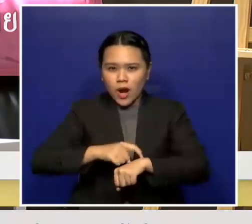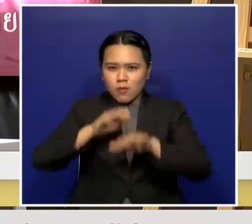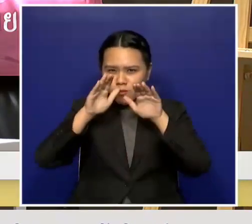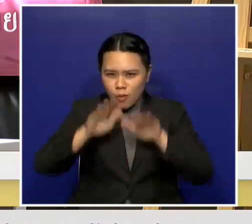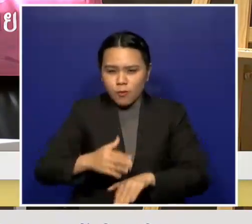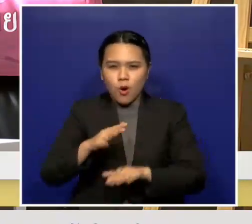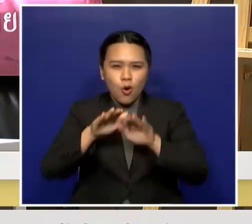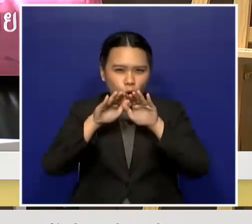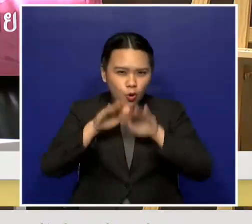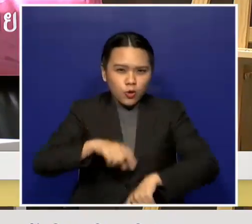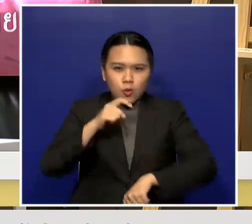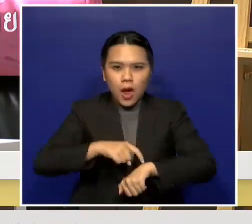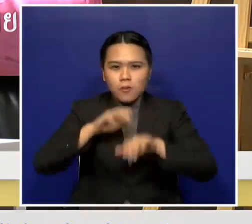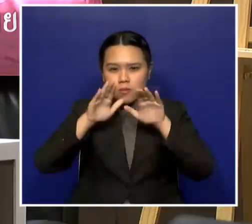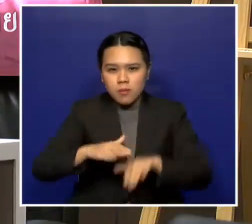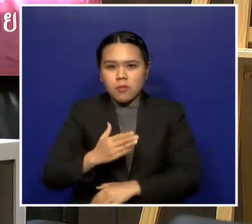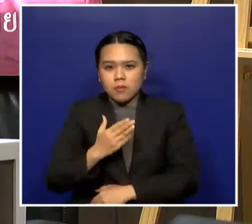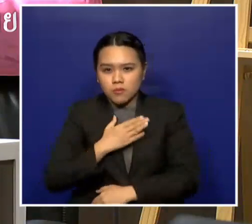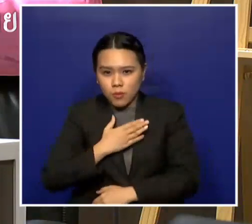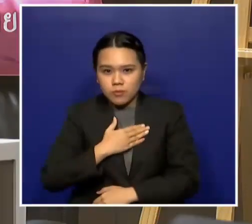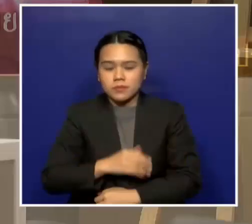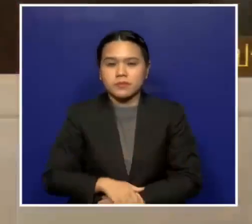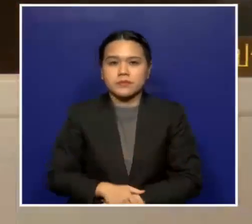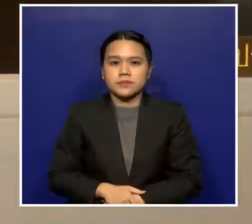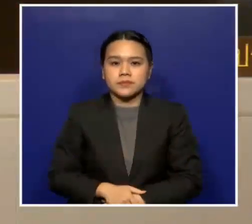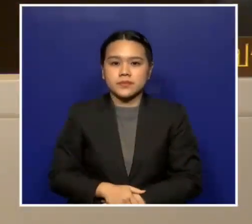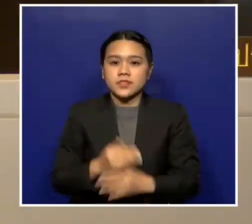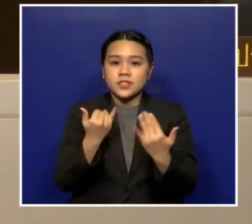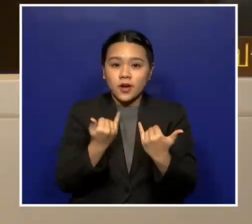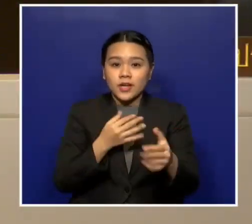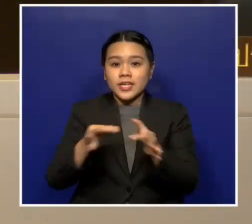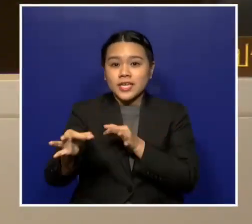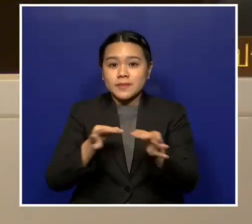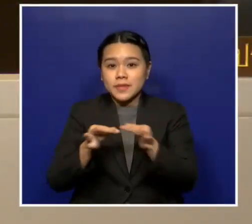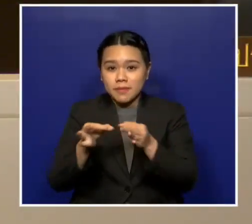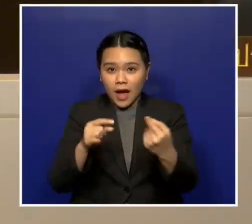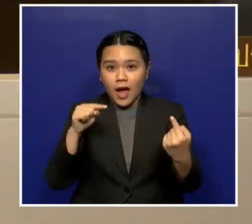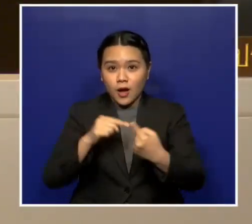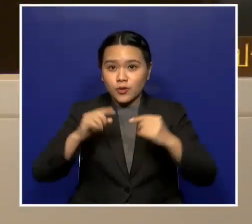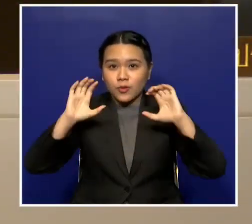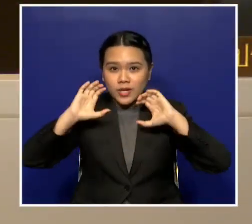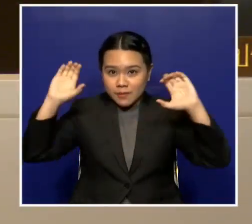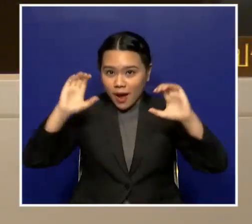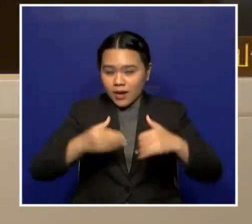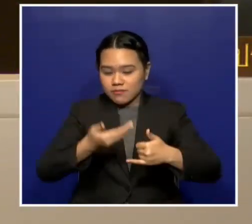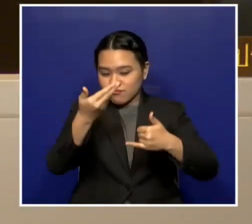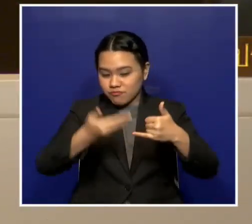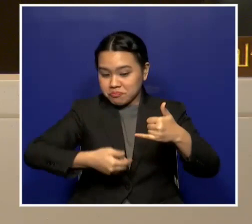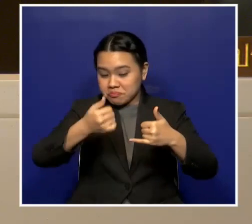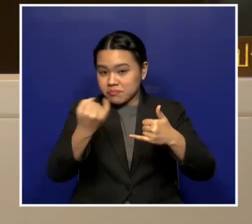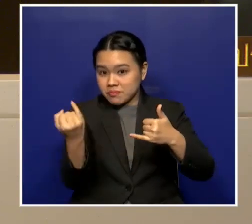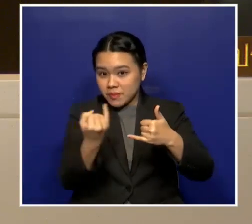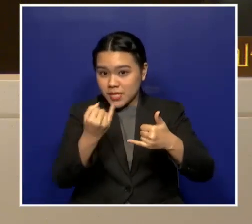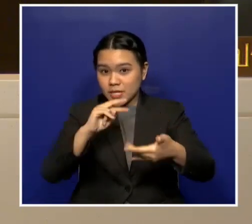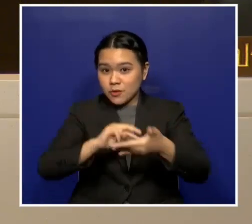ท่านสรัญวุฒิครับตอนนี้เป็นห่วงเวลาอภิปรายไม่ไว้วางใจรัฐบาลส่วนอภิปรายไม่ไว้วางใจภายในพรรคท่าน